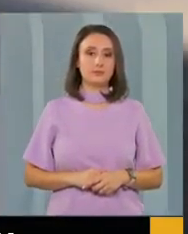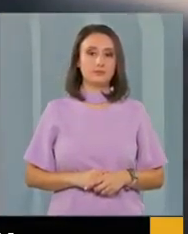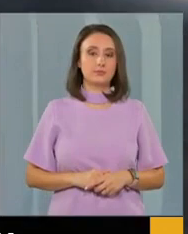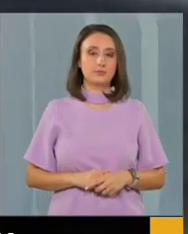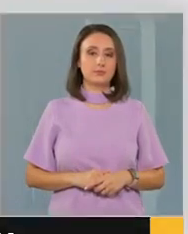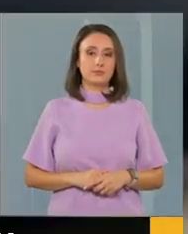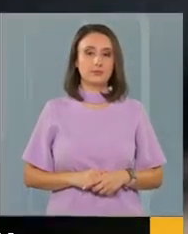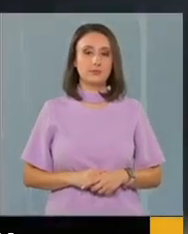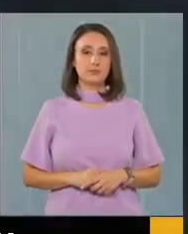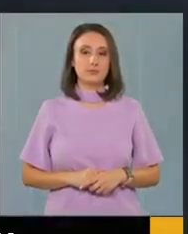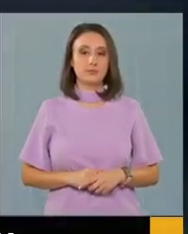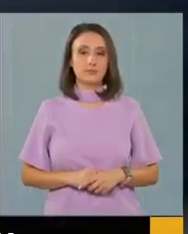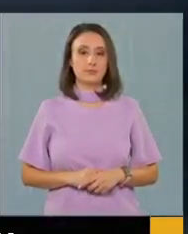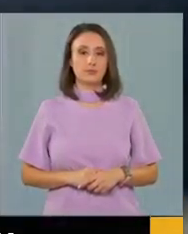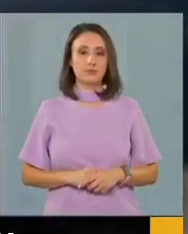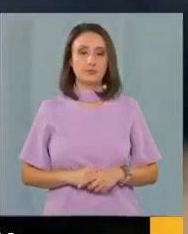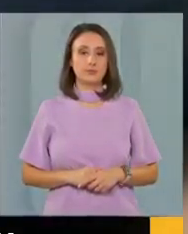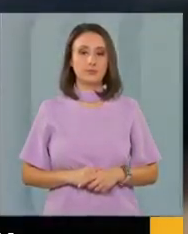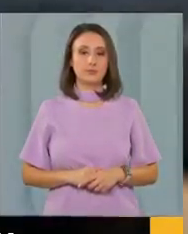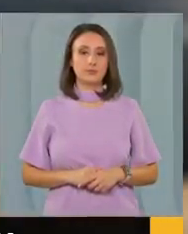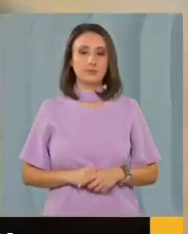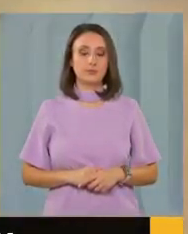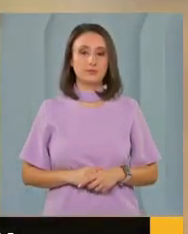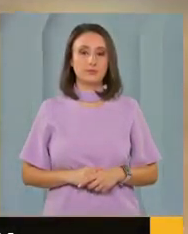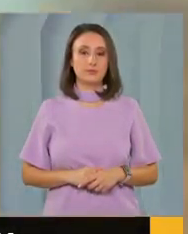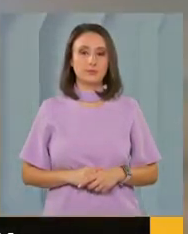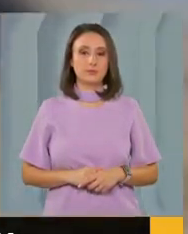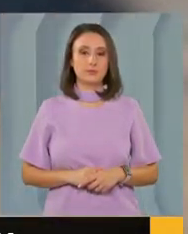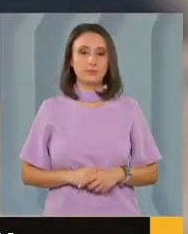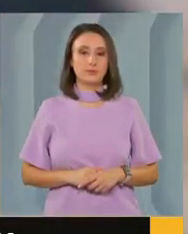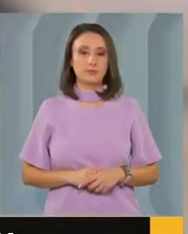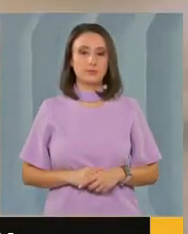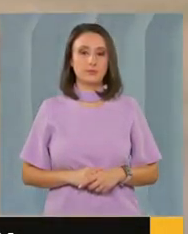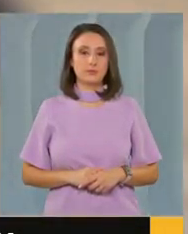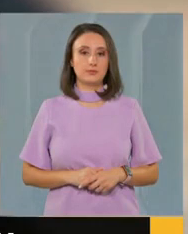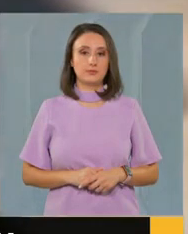muncă nu te duci? Ia uitați, hal de ministru în guvernul României.